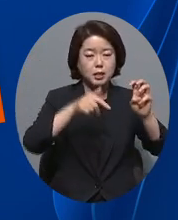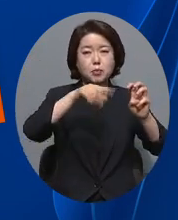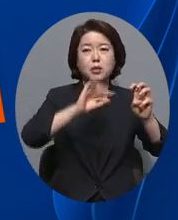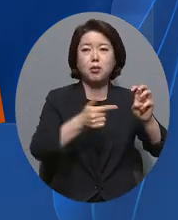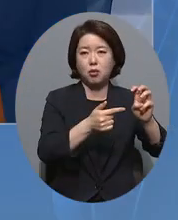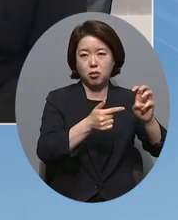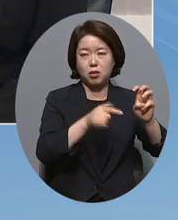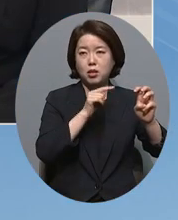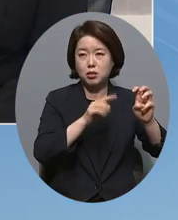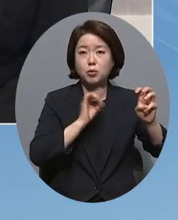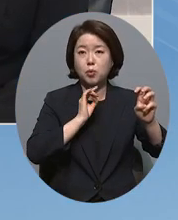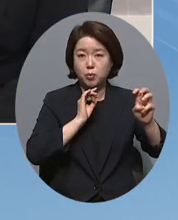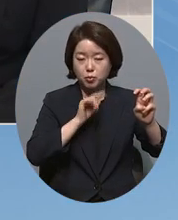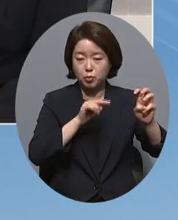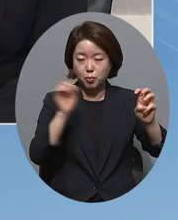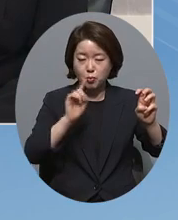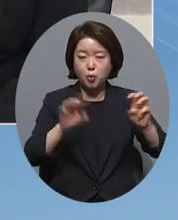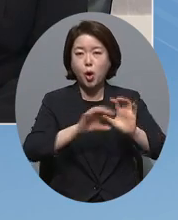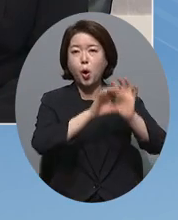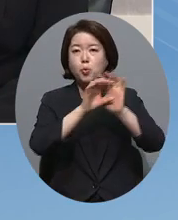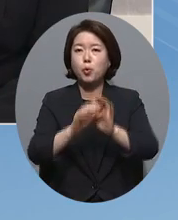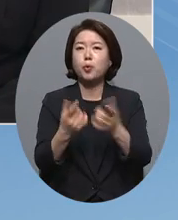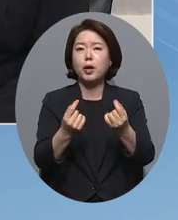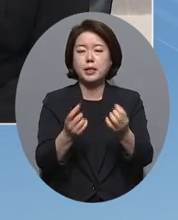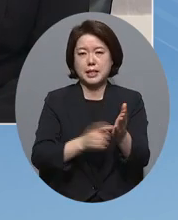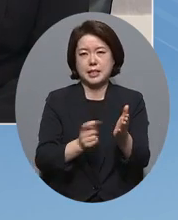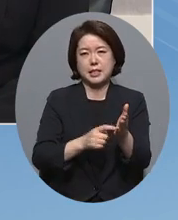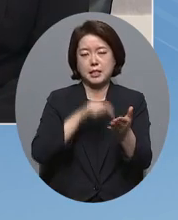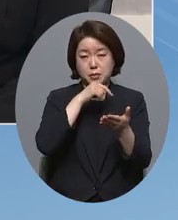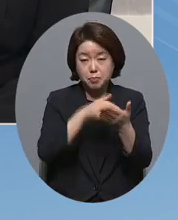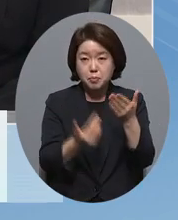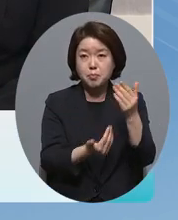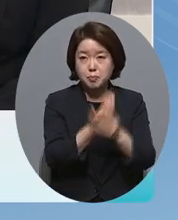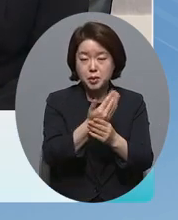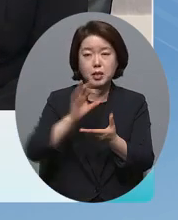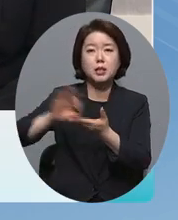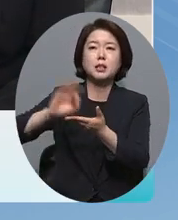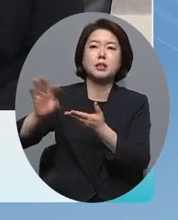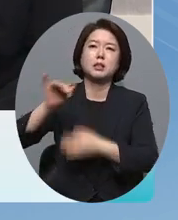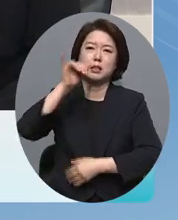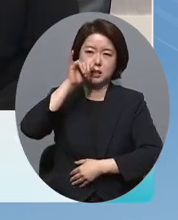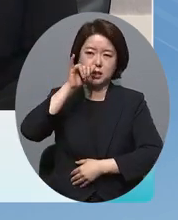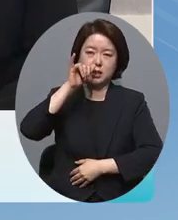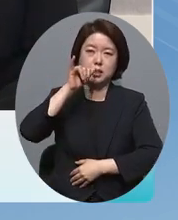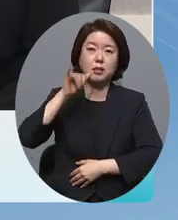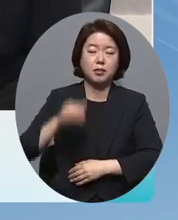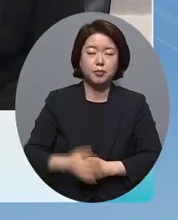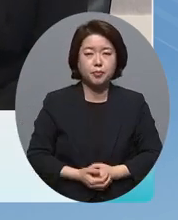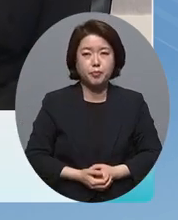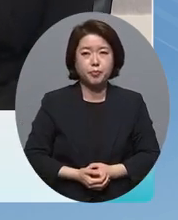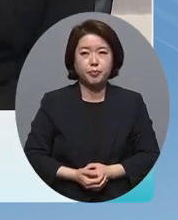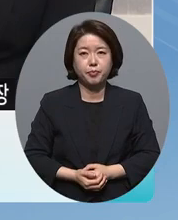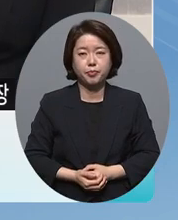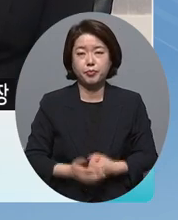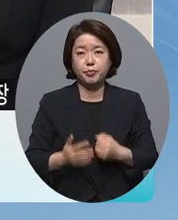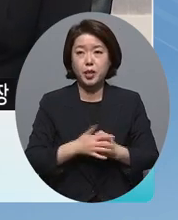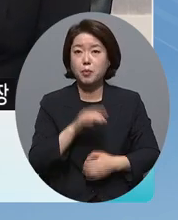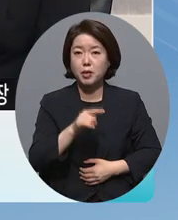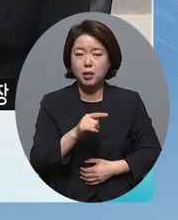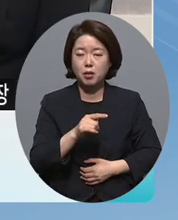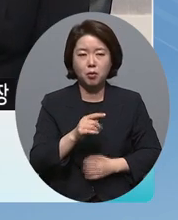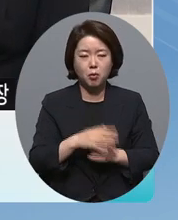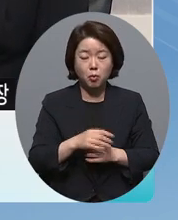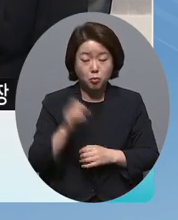그 예산 또한 코로나와 같은 긴급체에 집행에만 쓰였다고 하는 거니까요 굉장히